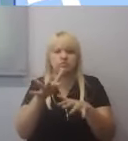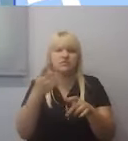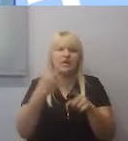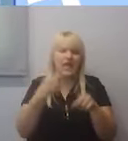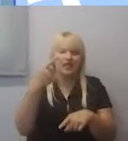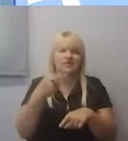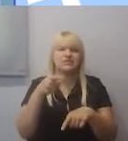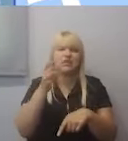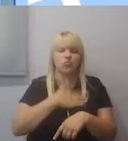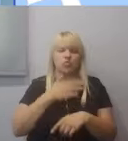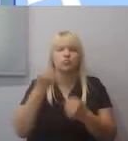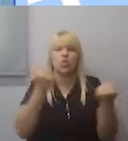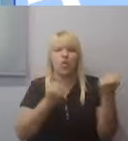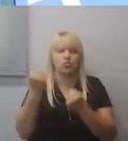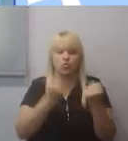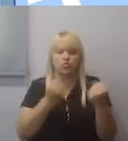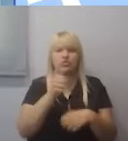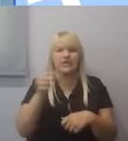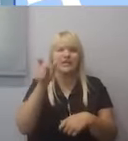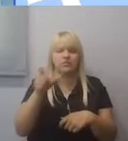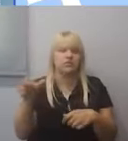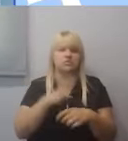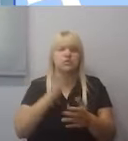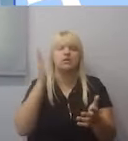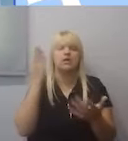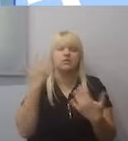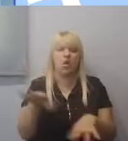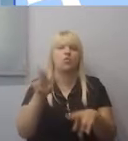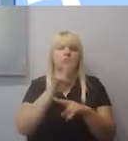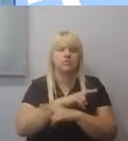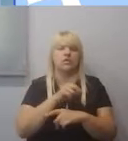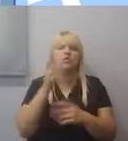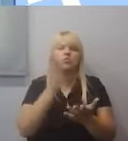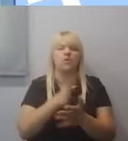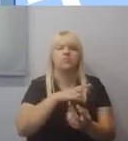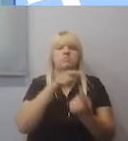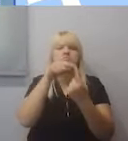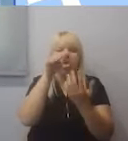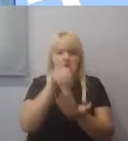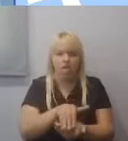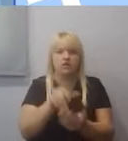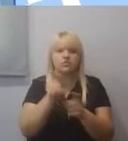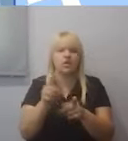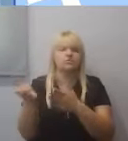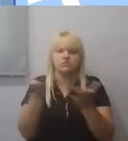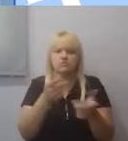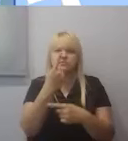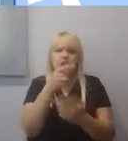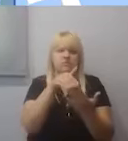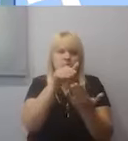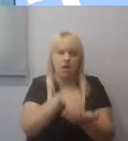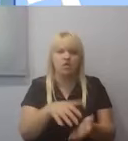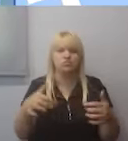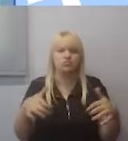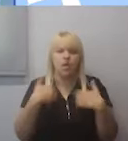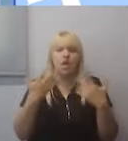automašīnu īpašnieki jau bija devušies taisaulē un notika bēres un viņu uzaicināja uz vienām no šīm bērēm un pēkšņi kauc gaisā un